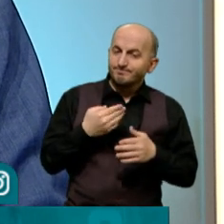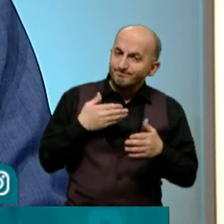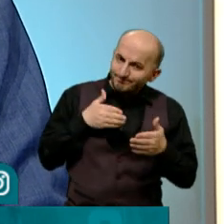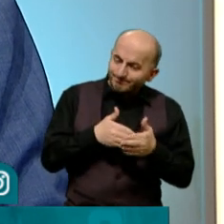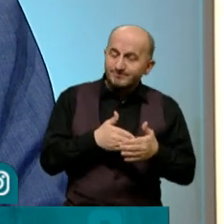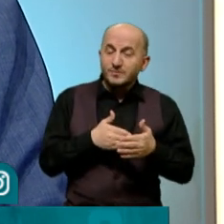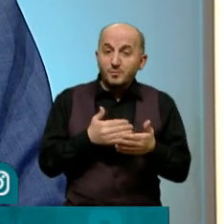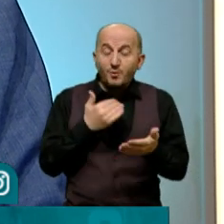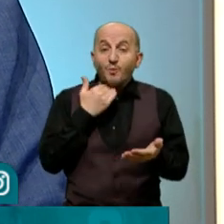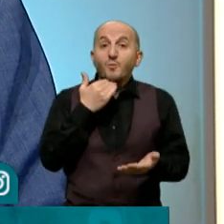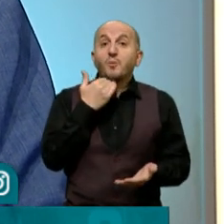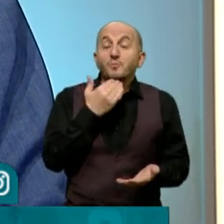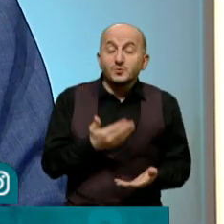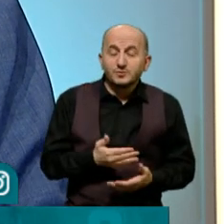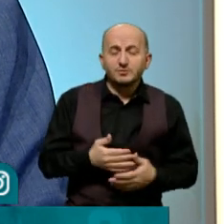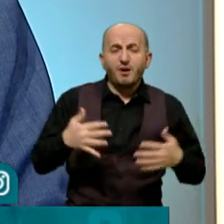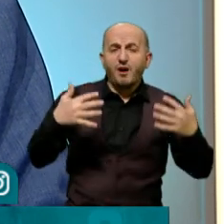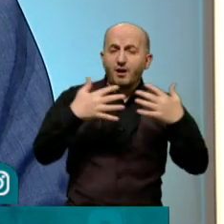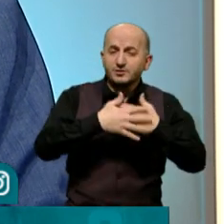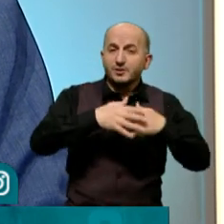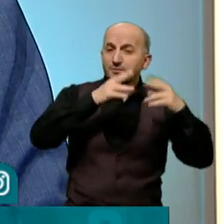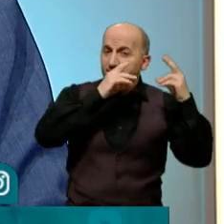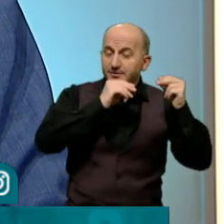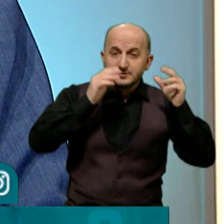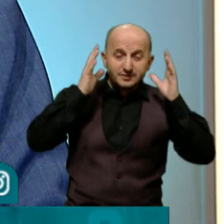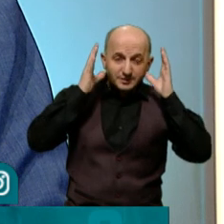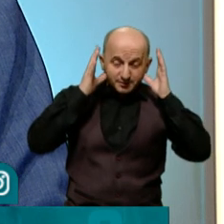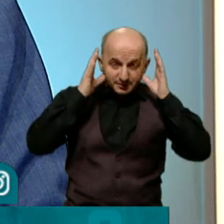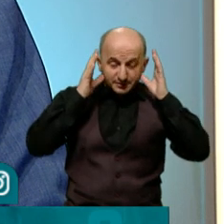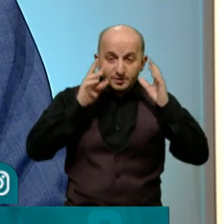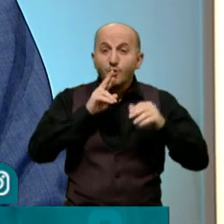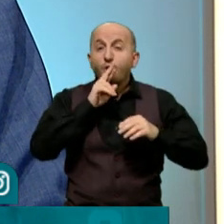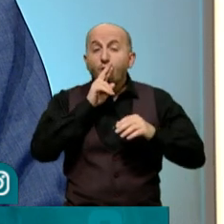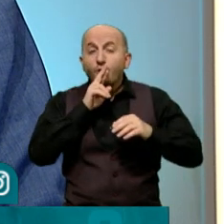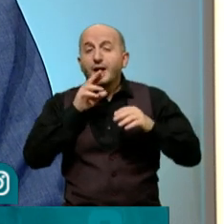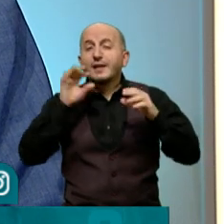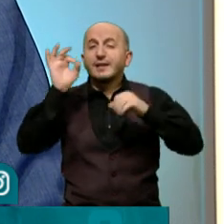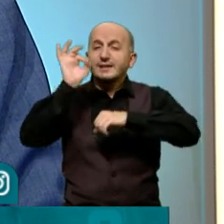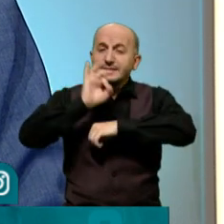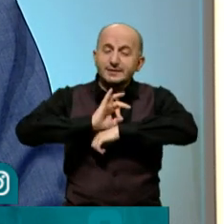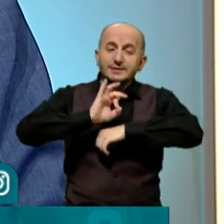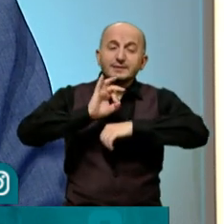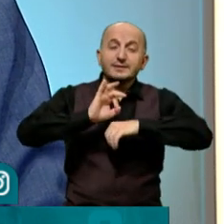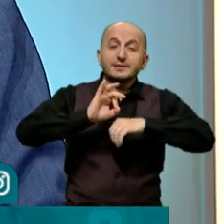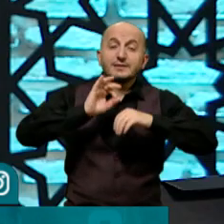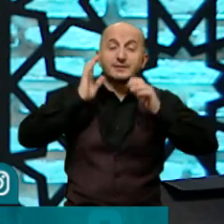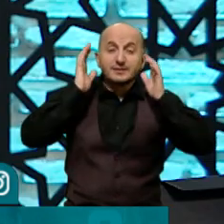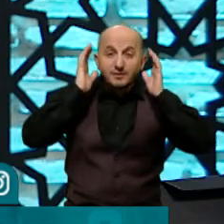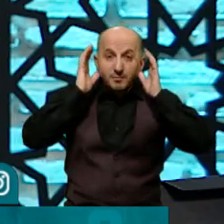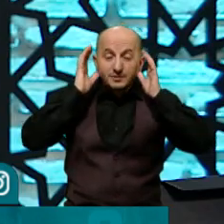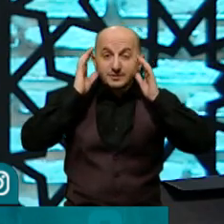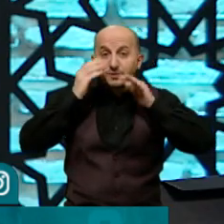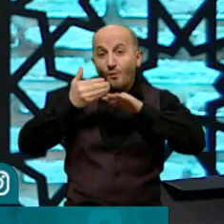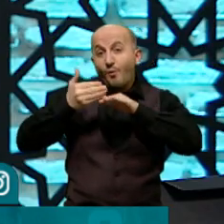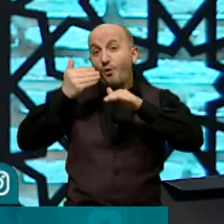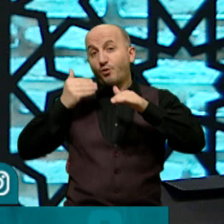elde edemezse, akşamla yatsı namaz, öğleyle ikindiden bahsetti değil mi efendim? Aynen hocam. Öğlen de ikindi